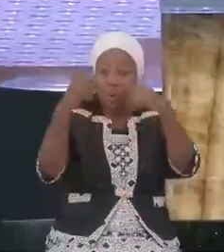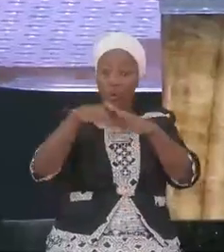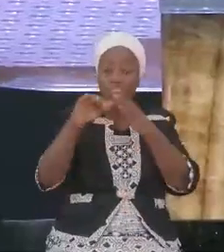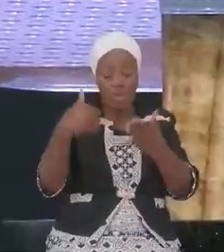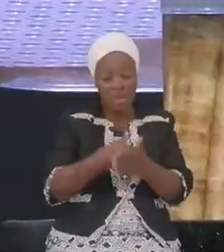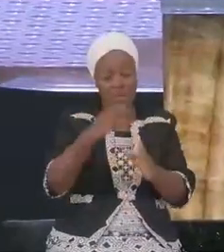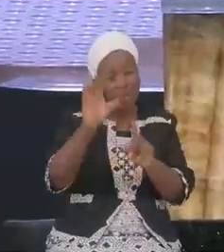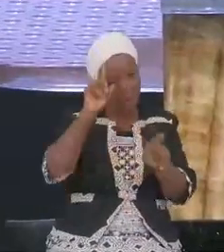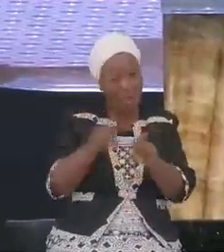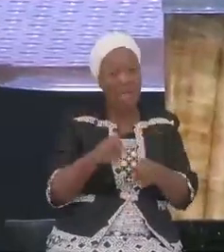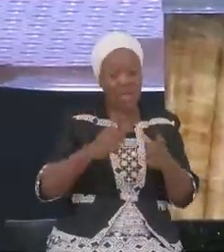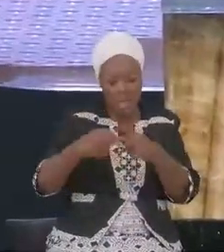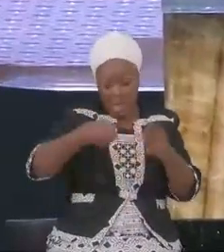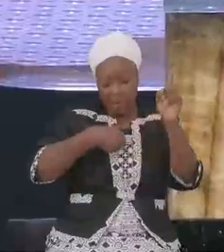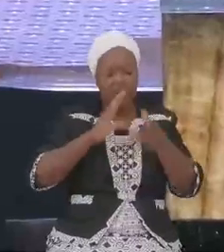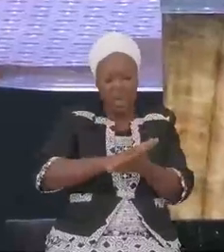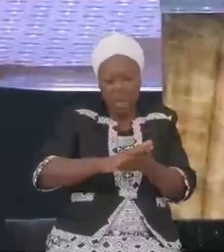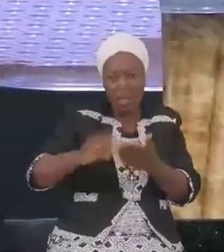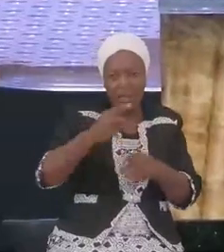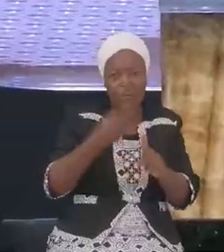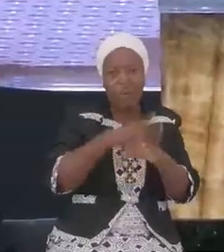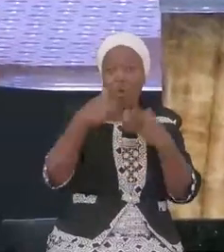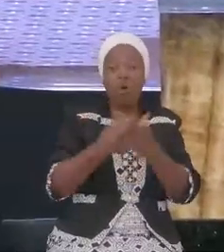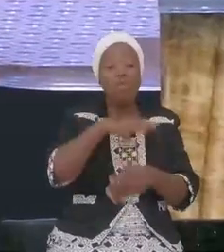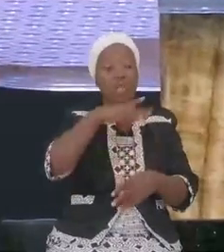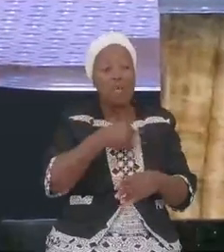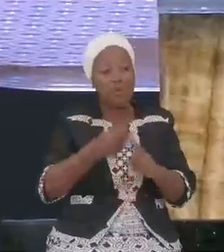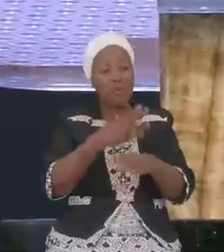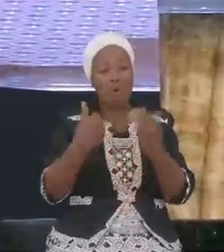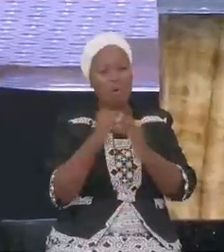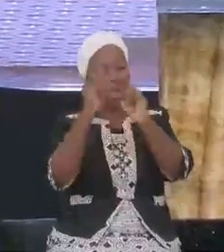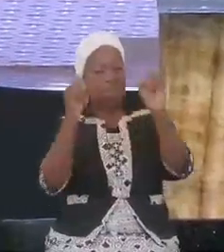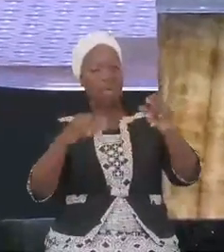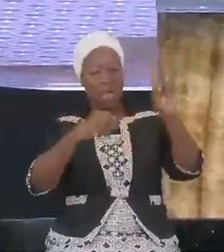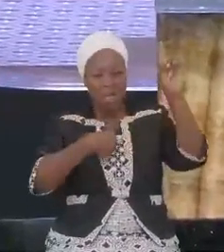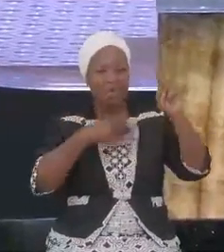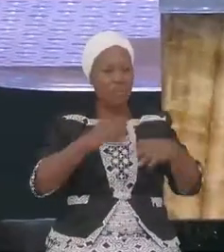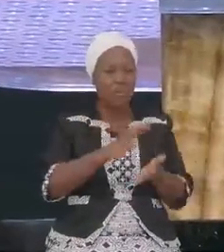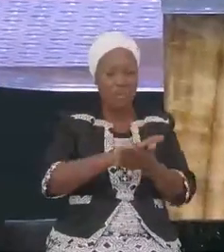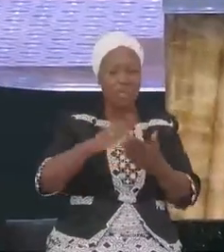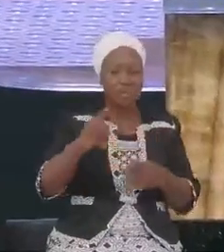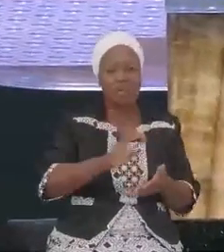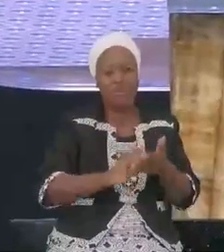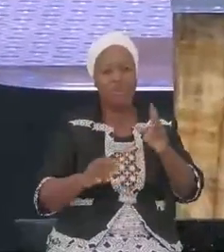toute souillure et de toutes tes idoles. Et puis le verset